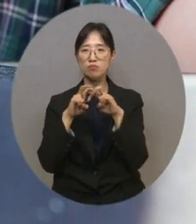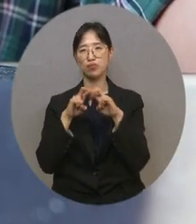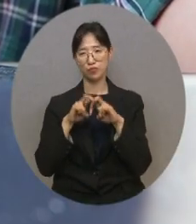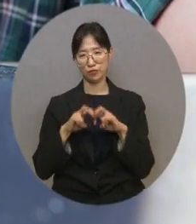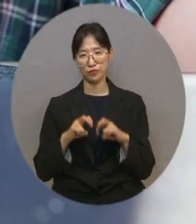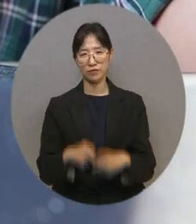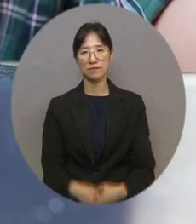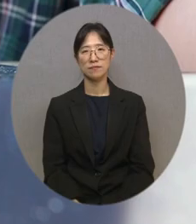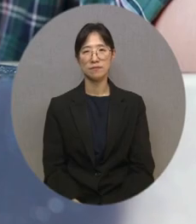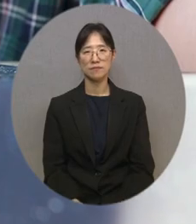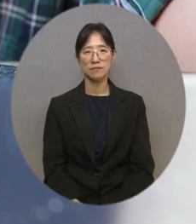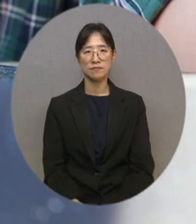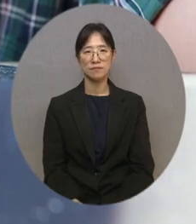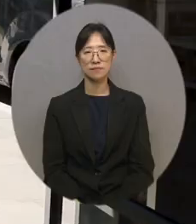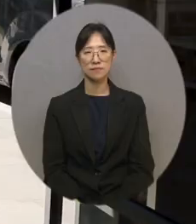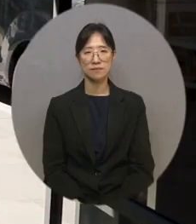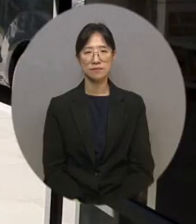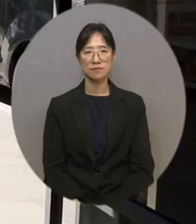분석했습니다.